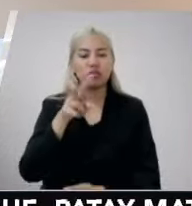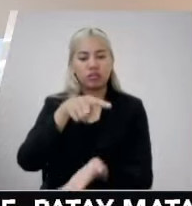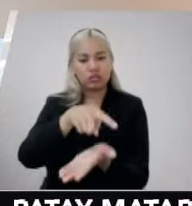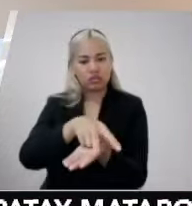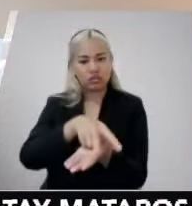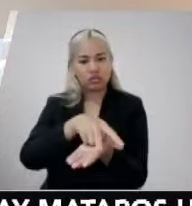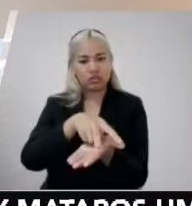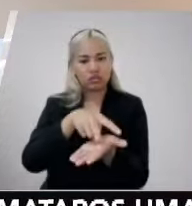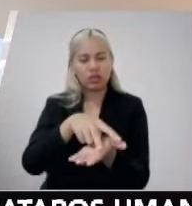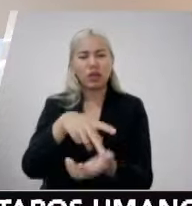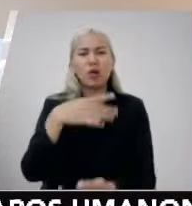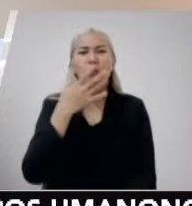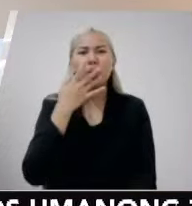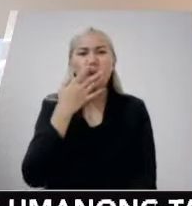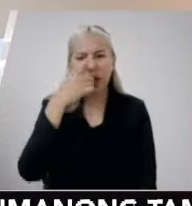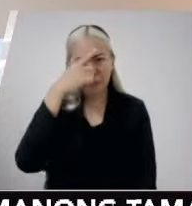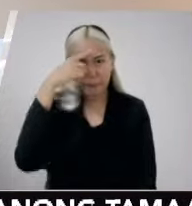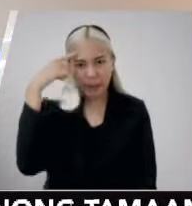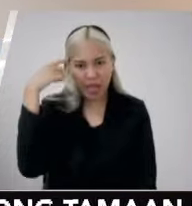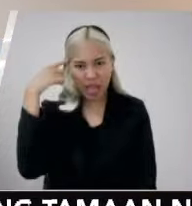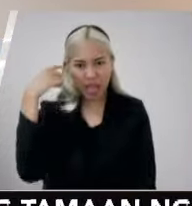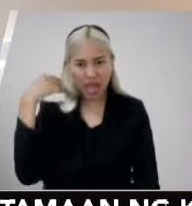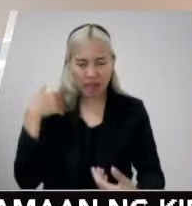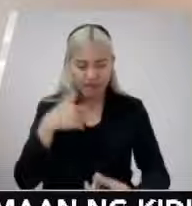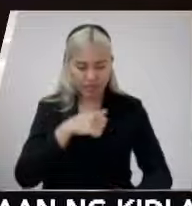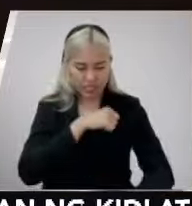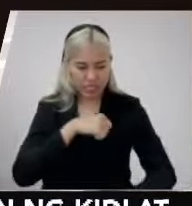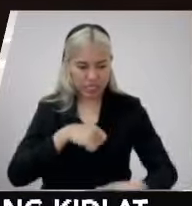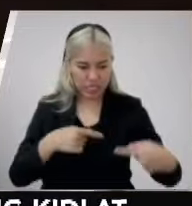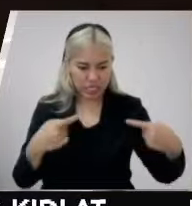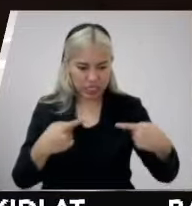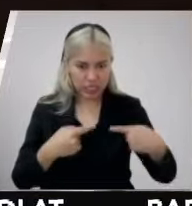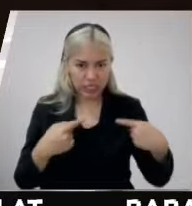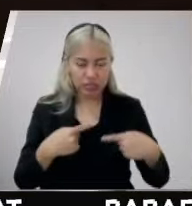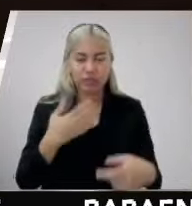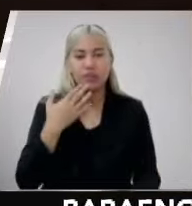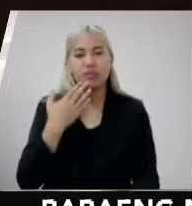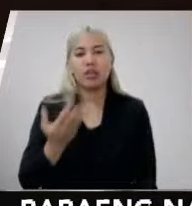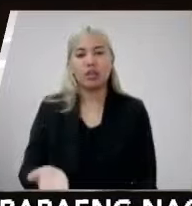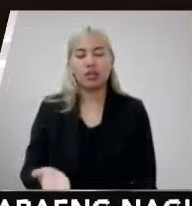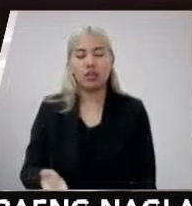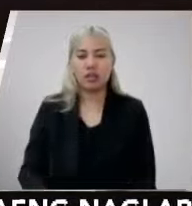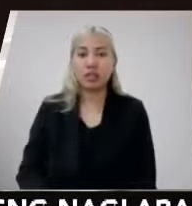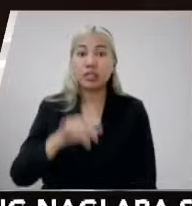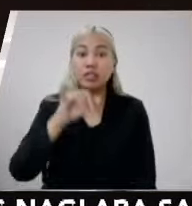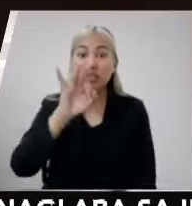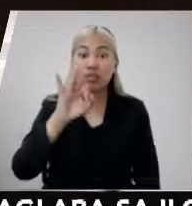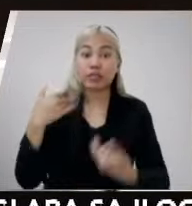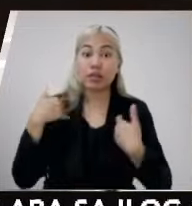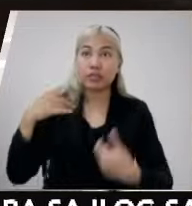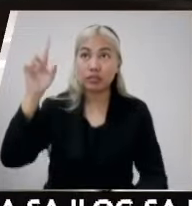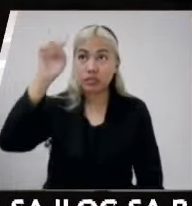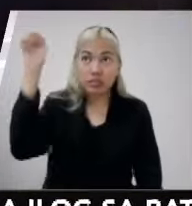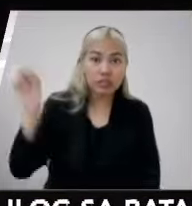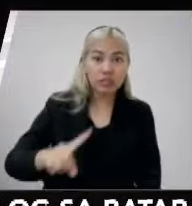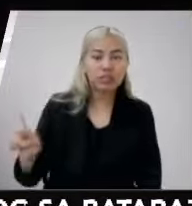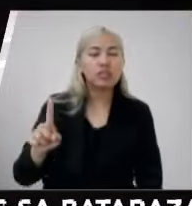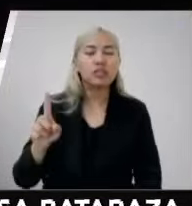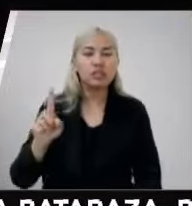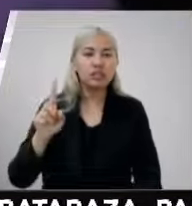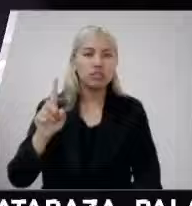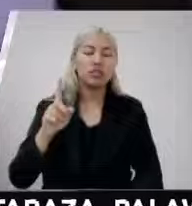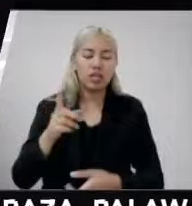may sugat sa noo at wala ng buhay ang kanilang kapatid kung may pagkidlat tandaan ang ilang paalala ng mga autoridad